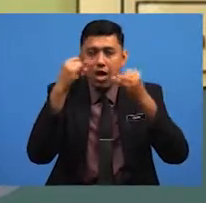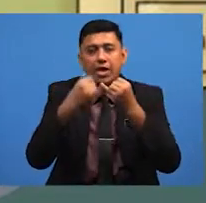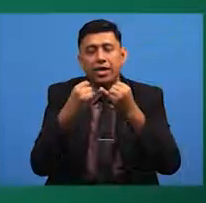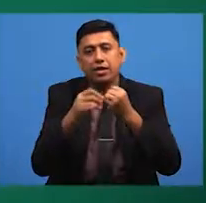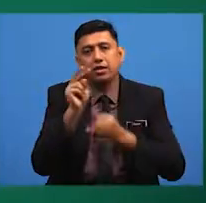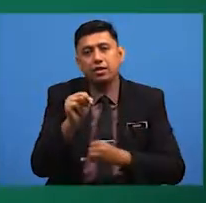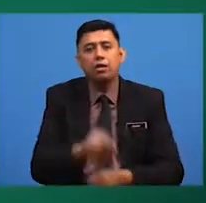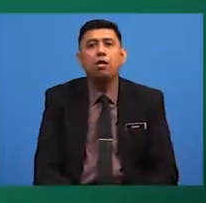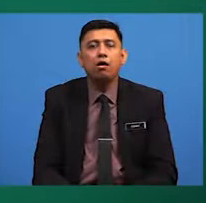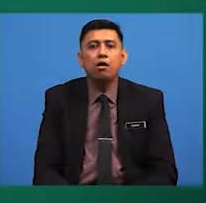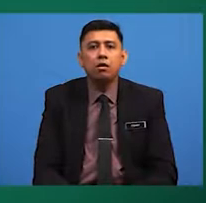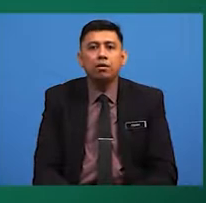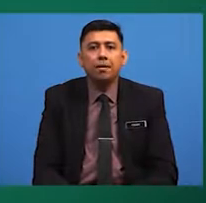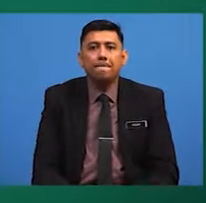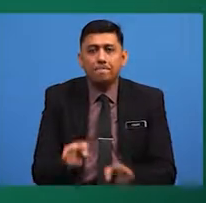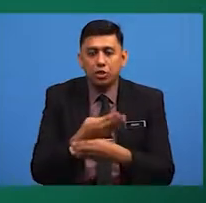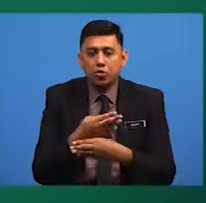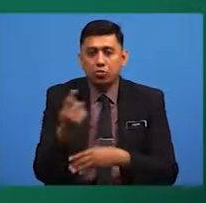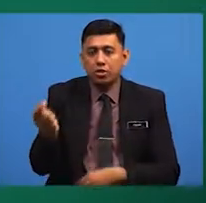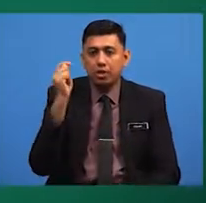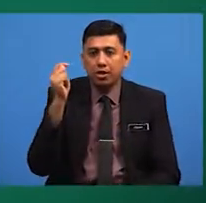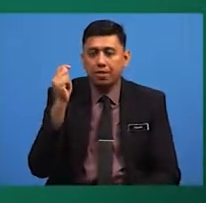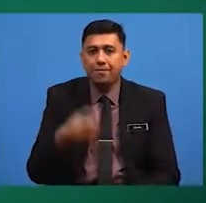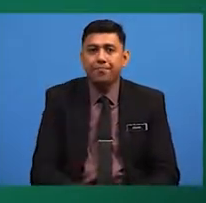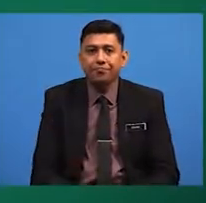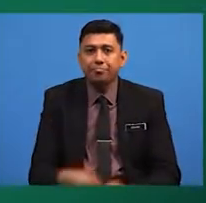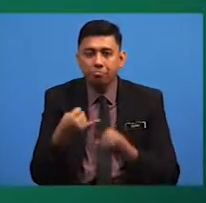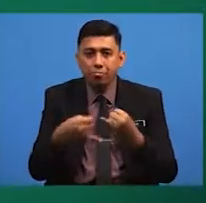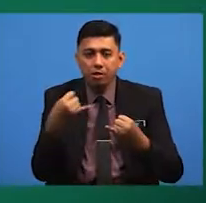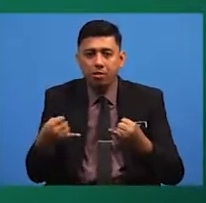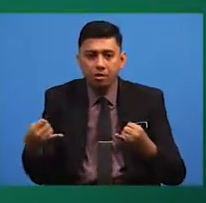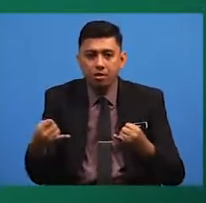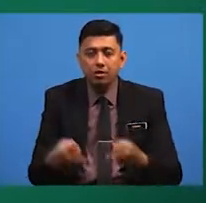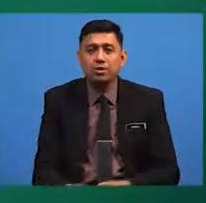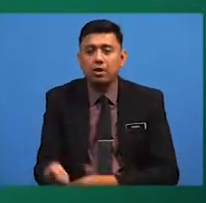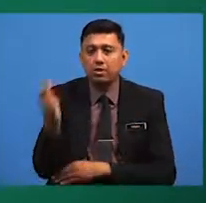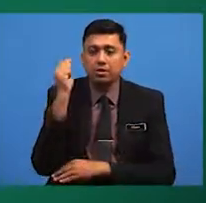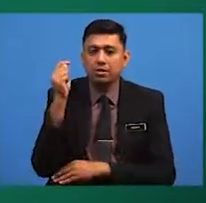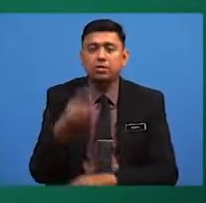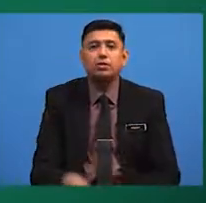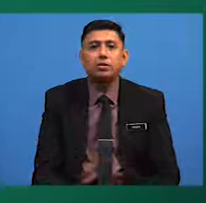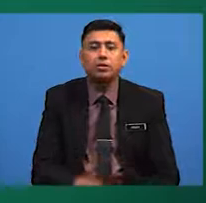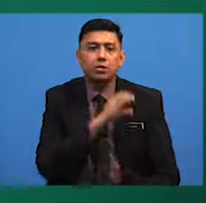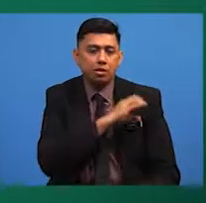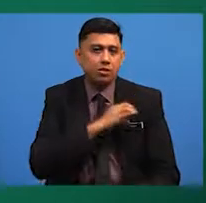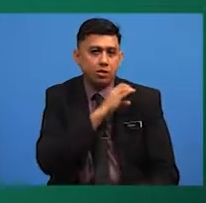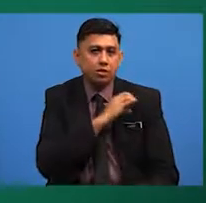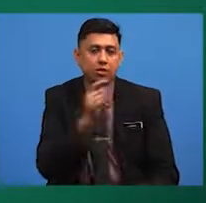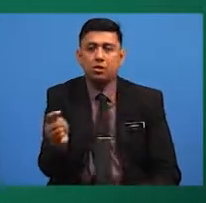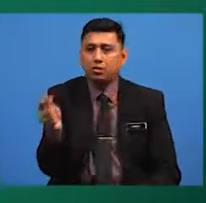ini bentuk tenaga atau jenis tenaga merupakan ciri-ciri